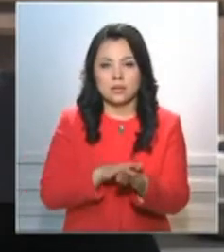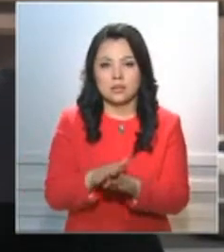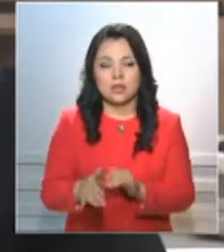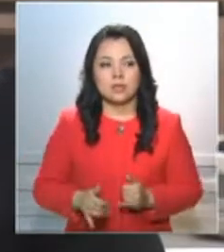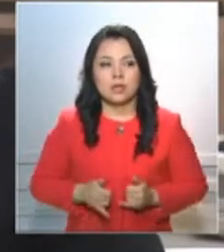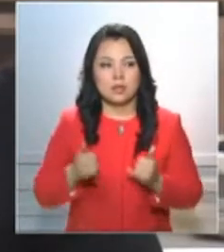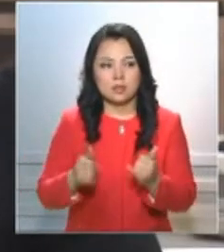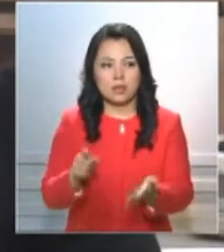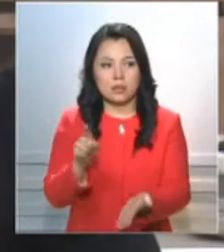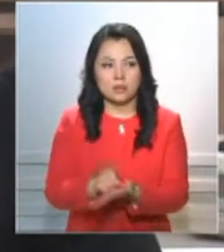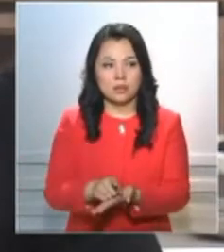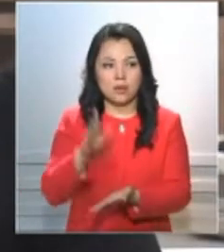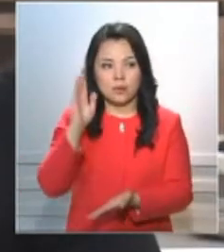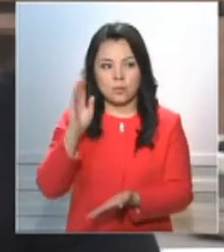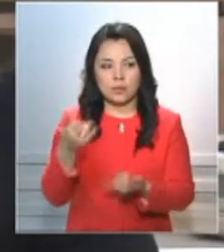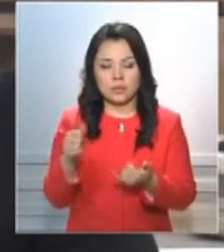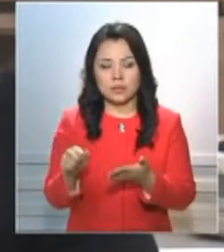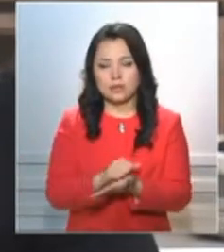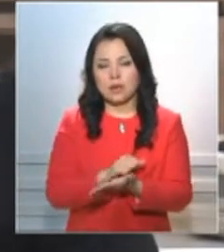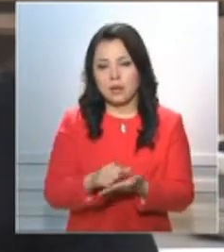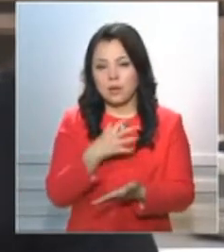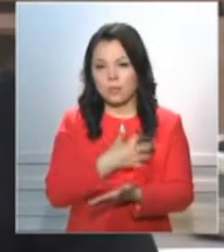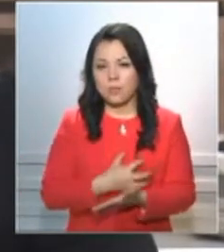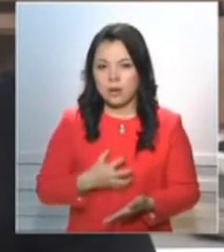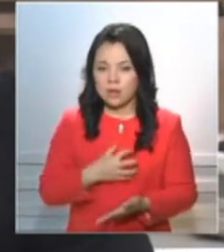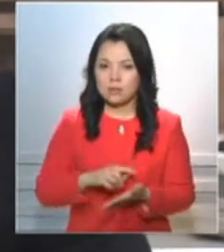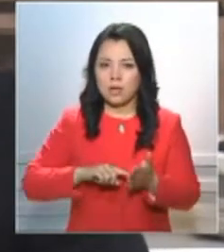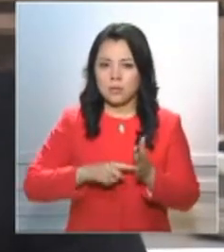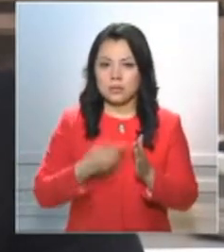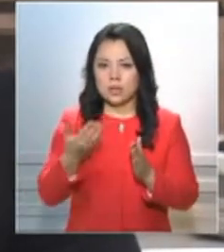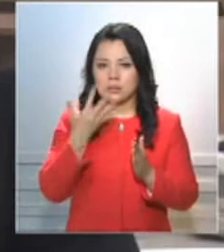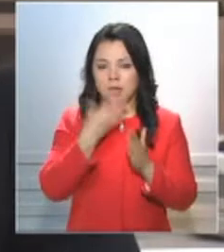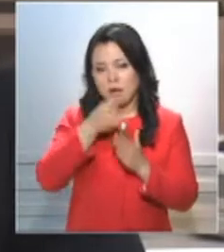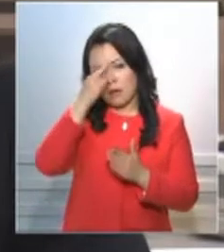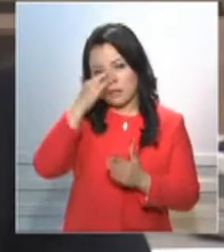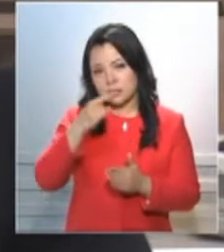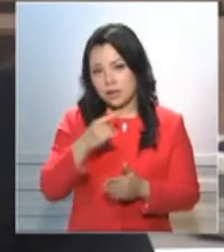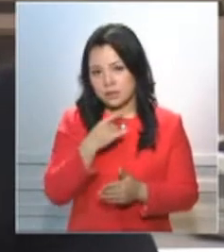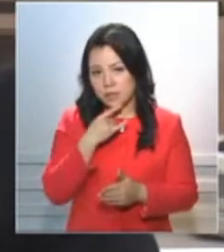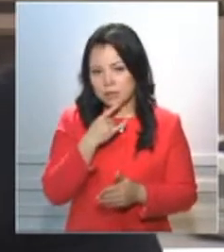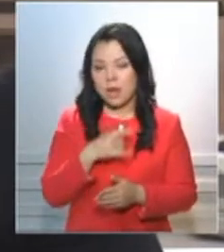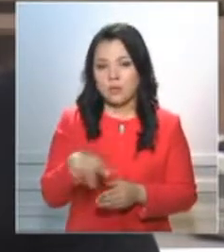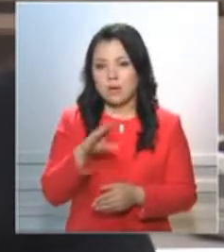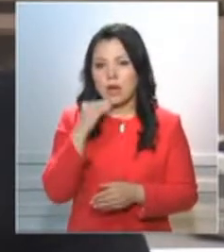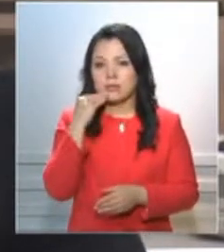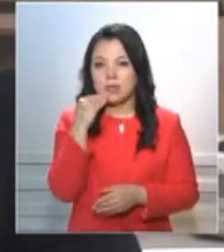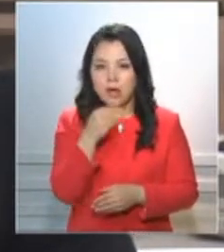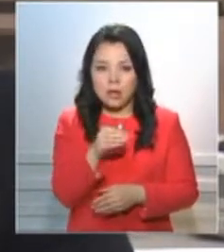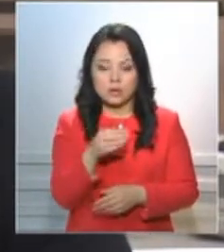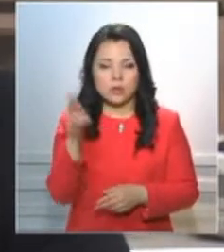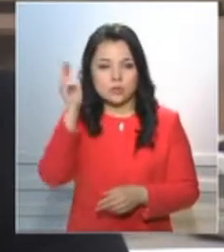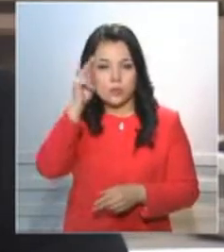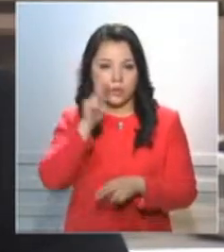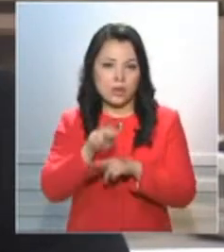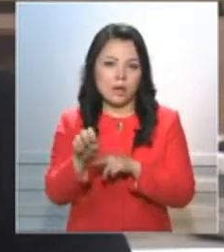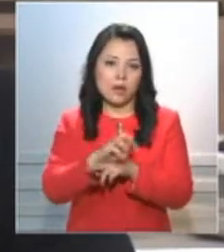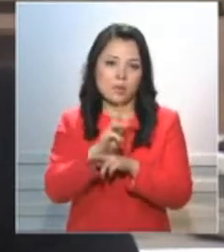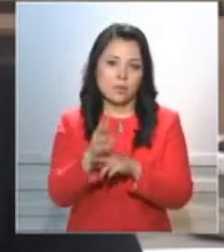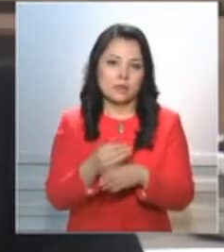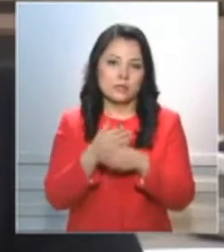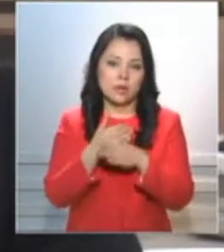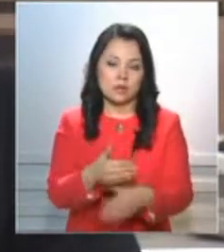жүргізіледі. Бұл құжаттың басты мақсаты барлық қазақстандықтардың сапалы білім алуын қамтамасыз